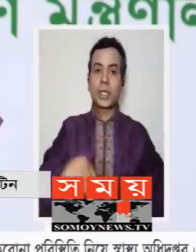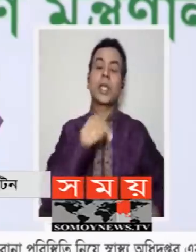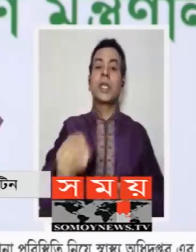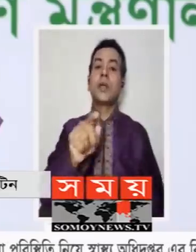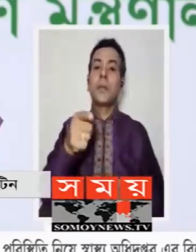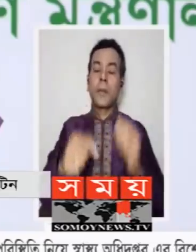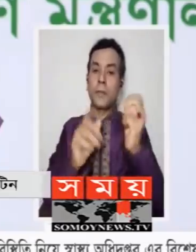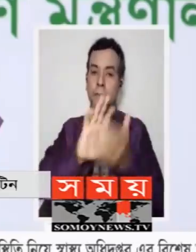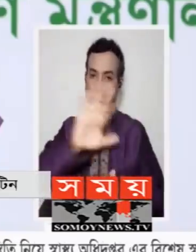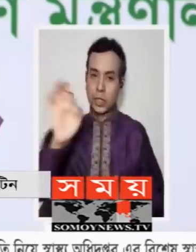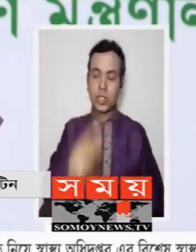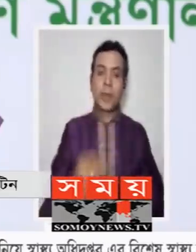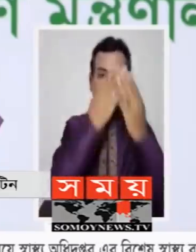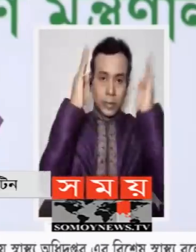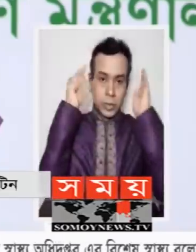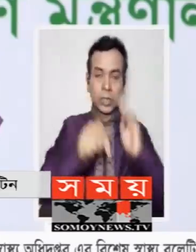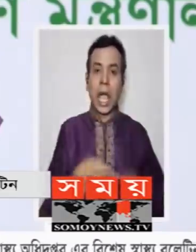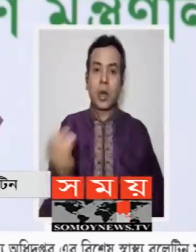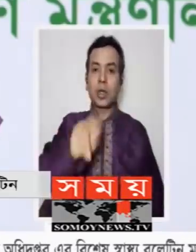গত 24 ঘন্টায় কোয়ারেন্টাইনে আনা হয়েছে